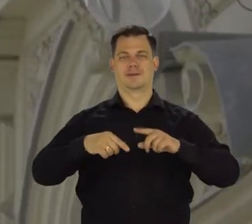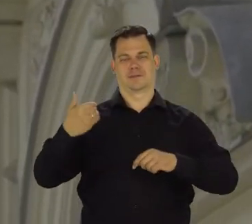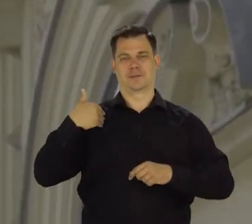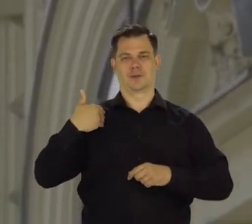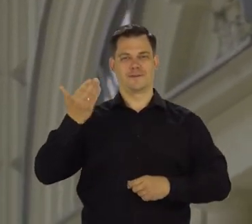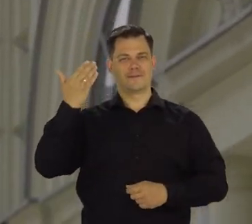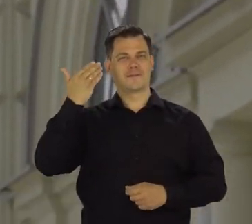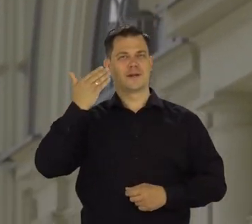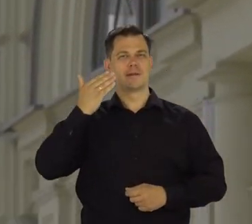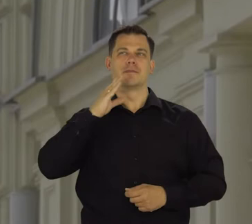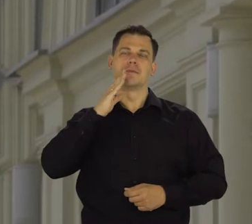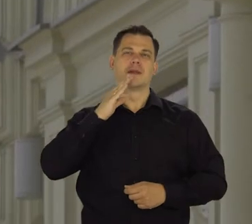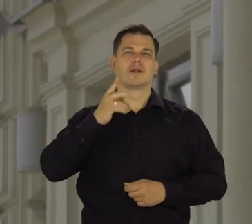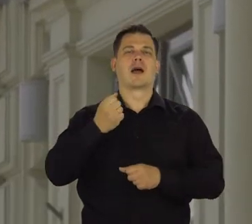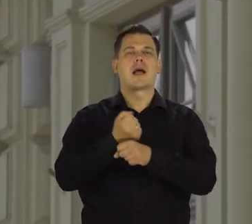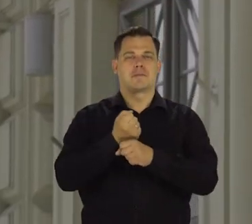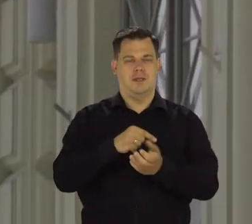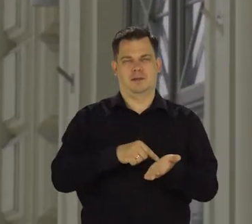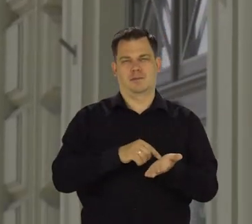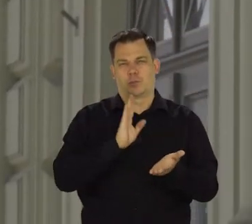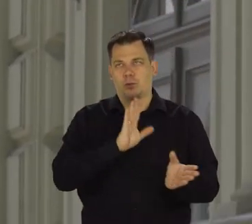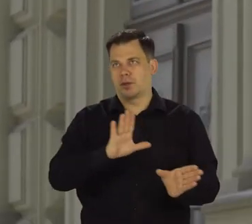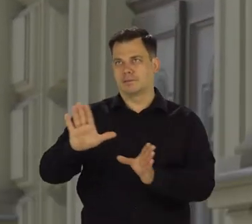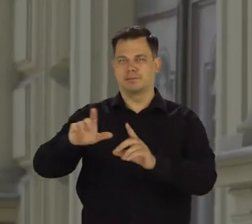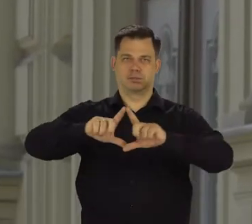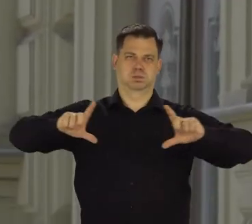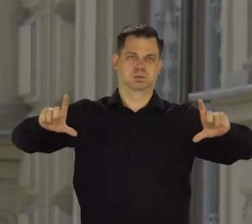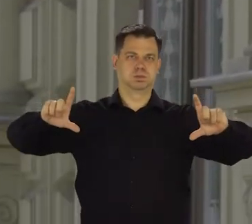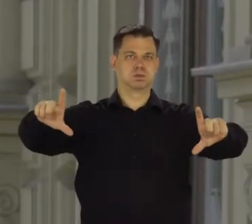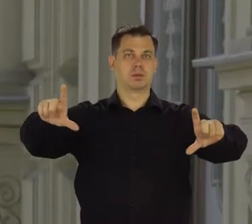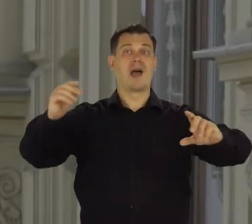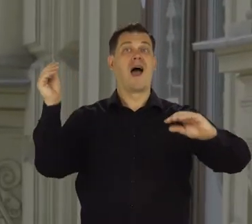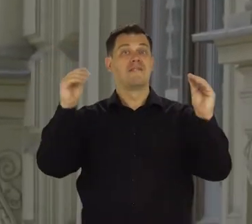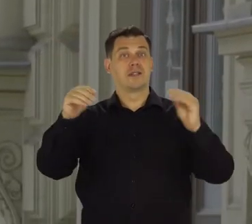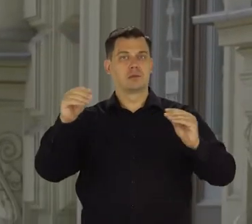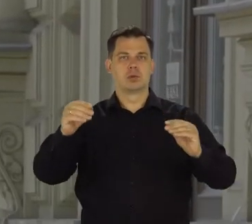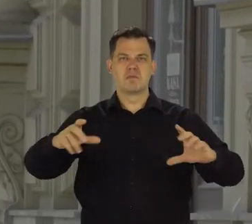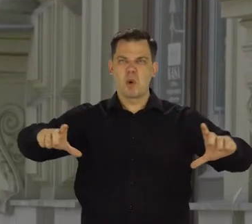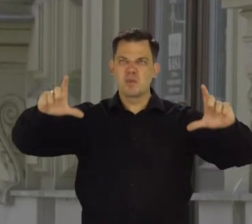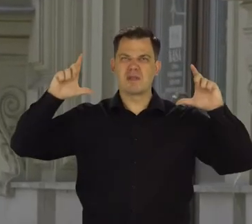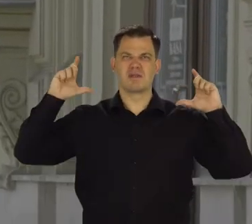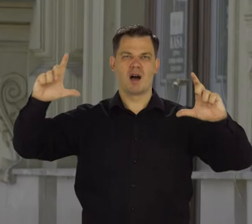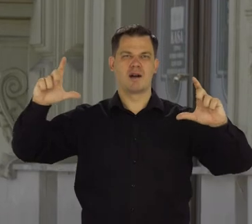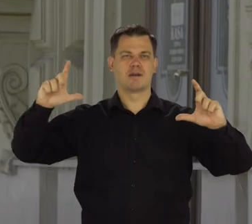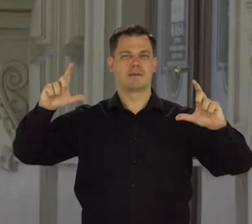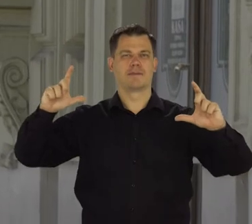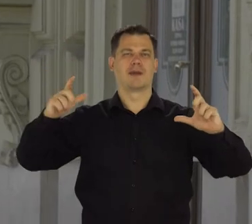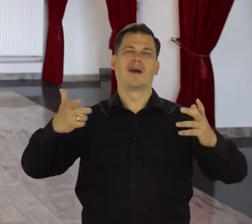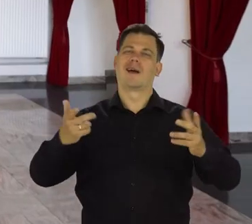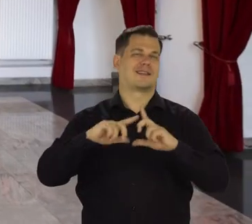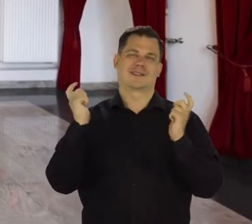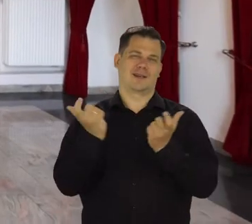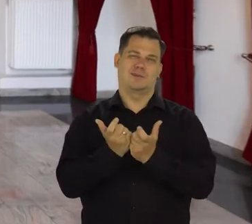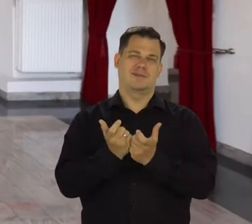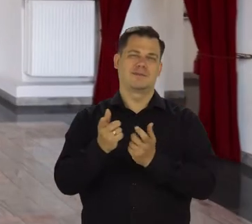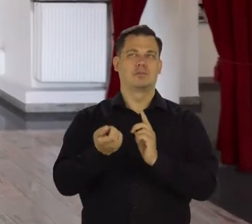naturalnej, zgaszonej zieleni, imitującej niektóre kamienie. Monumentalny wystrój, zachowany w dużym stopniu, no